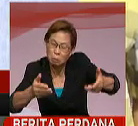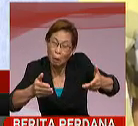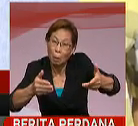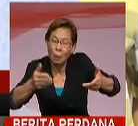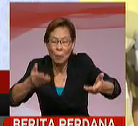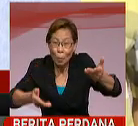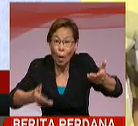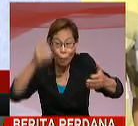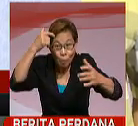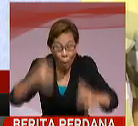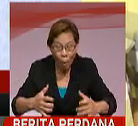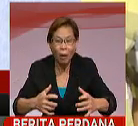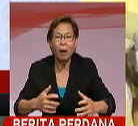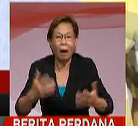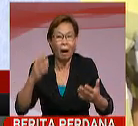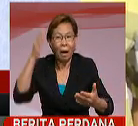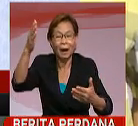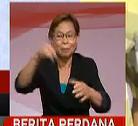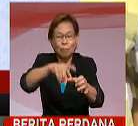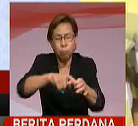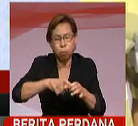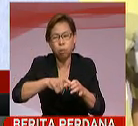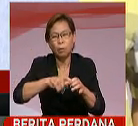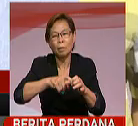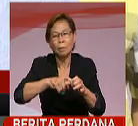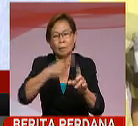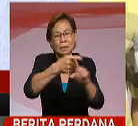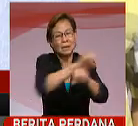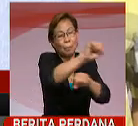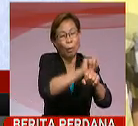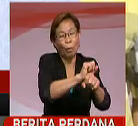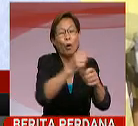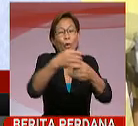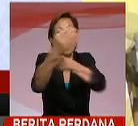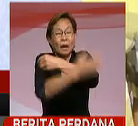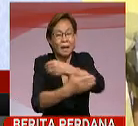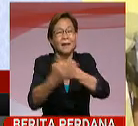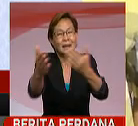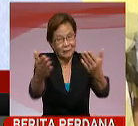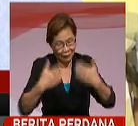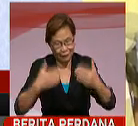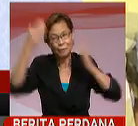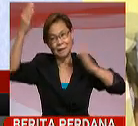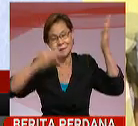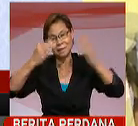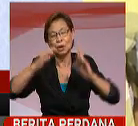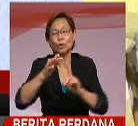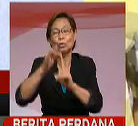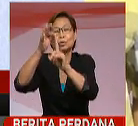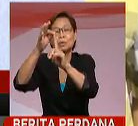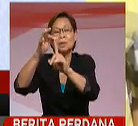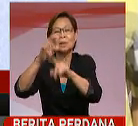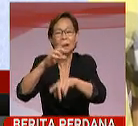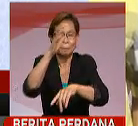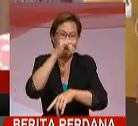ianya dapat menarik lebih banyak pelancong dari luar negara untuk datang ke Malaysia, khususnya